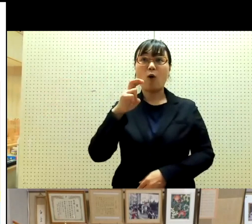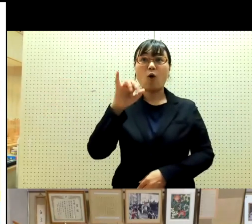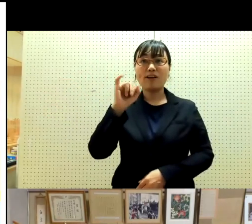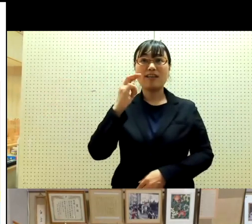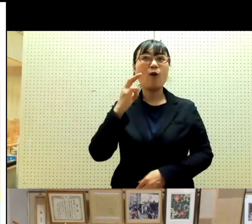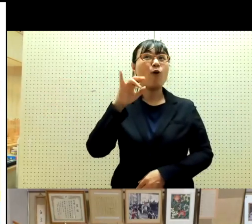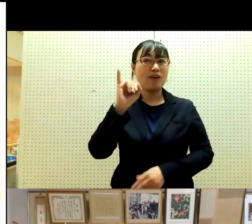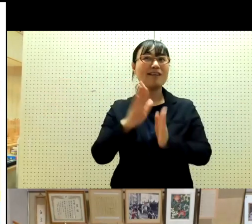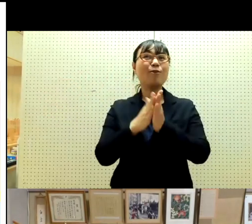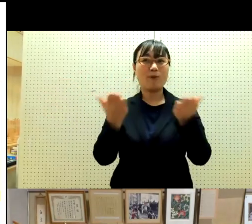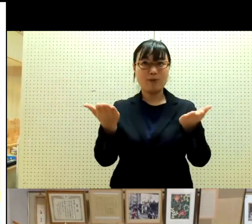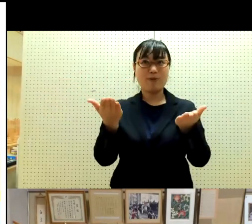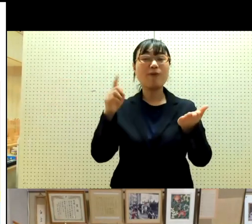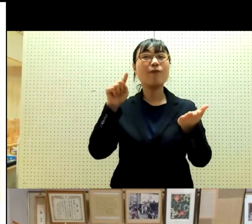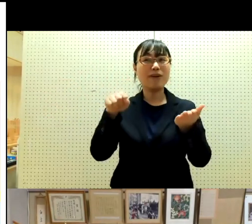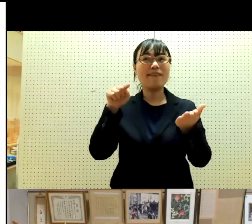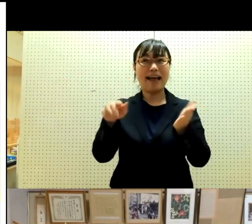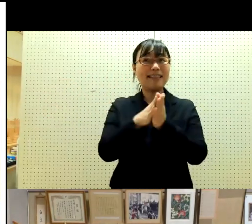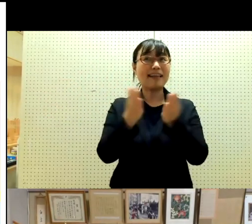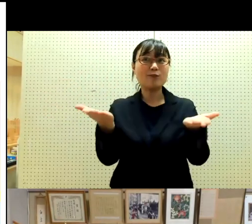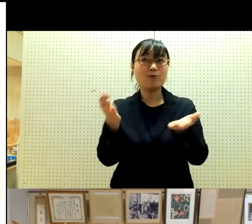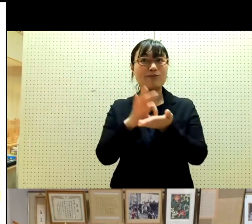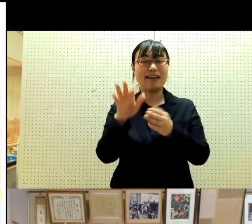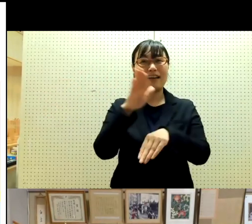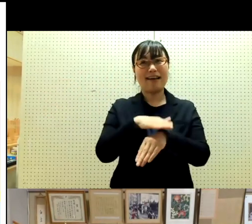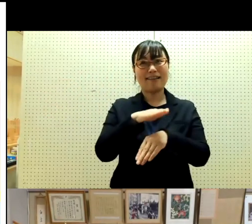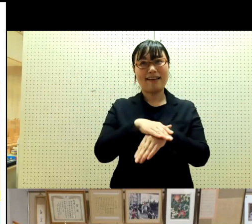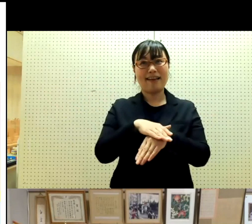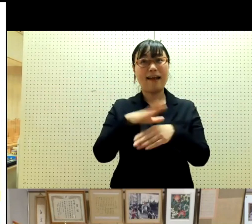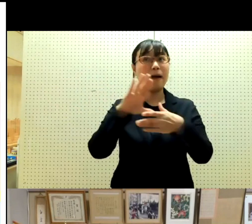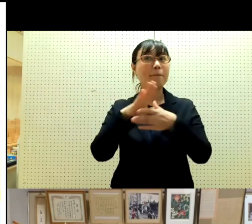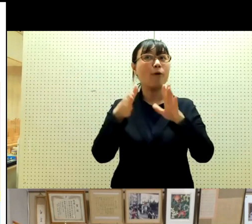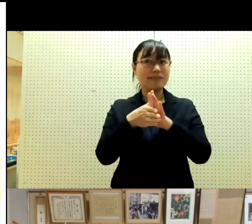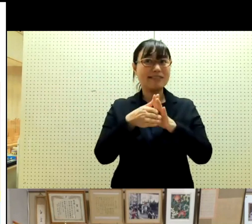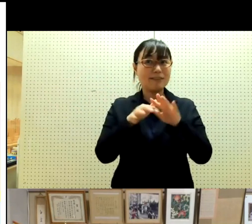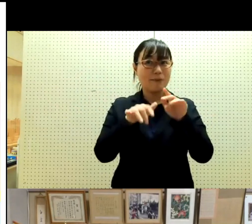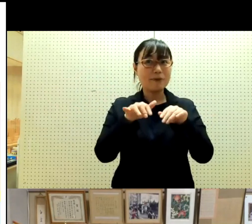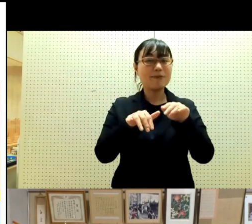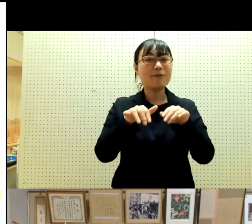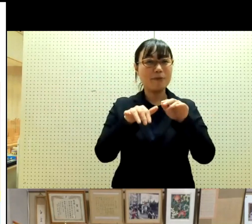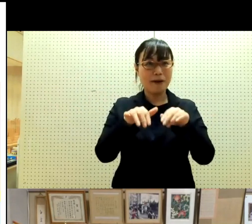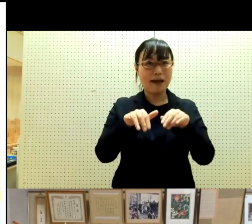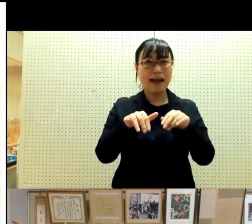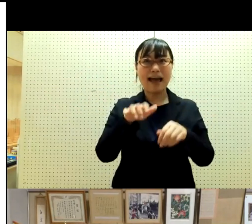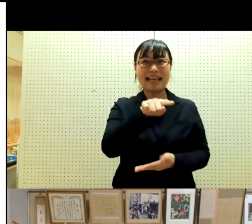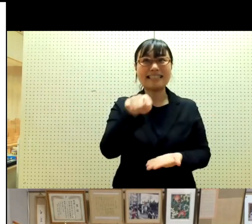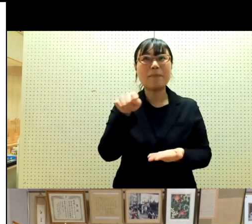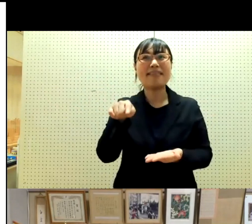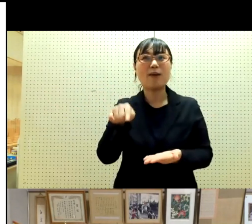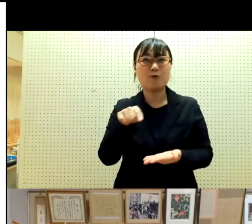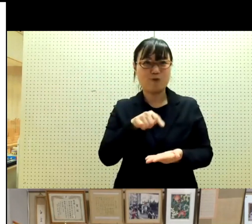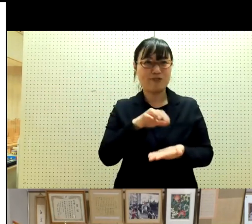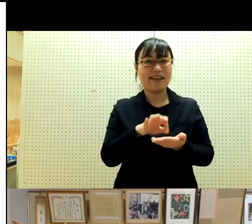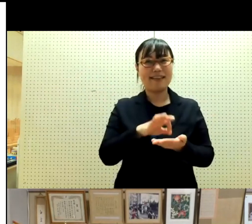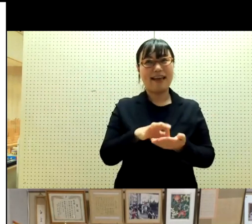のはテキストの使い方です。文字の入力はタッチパネルを利用しました。まずは担任と自由にメッセージ